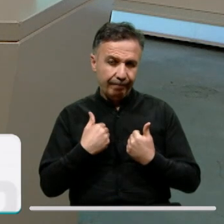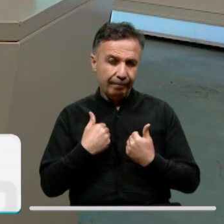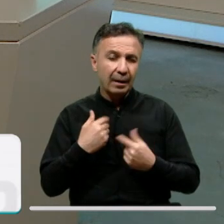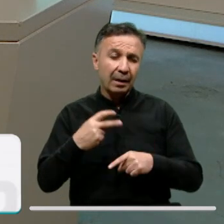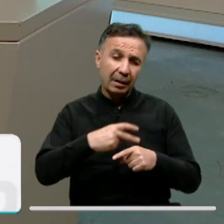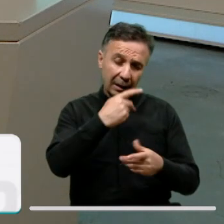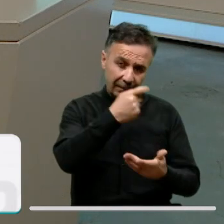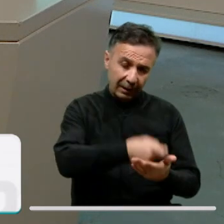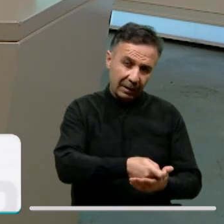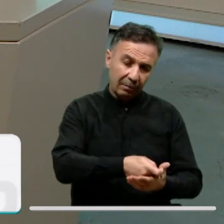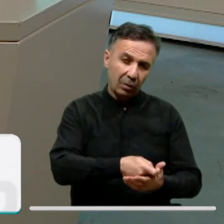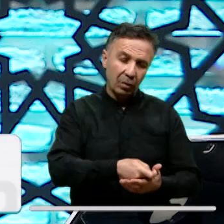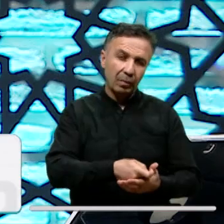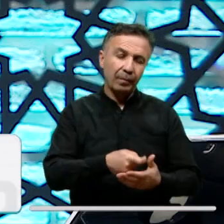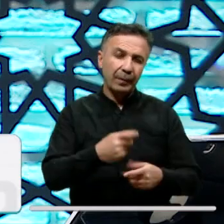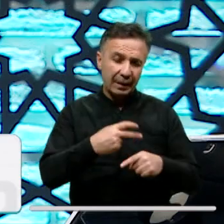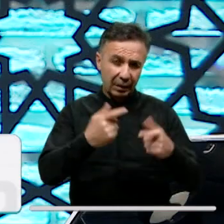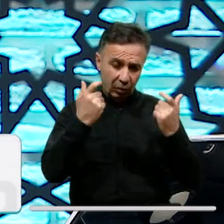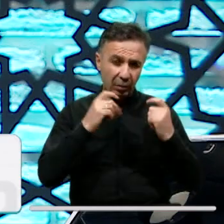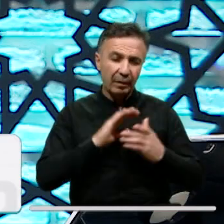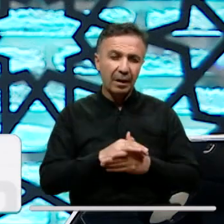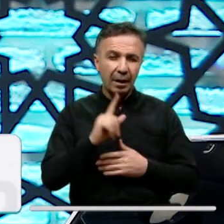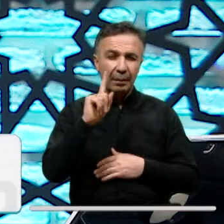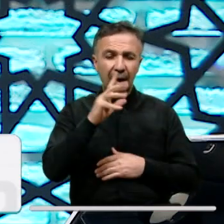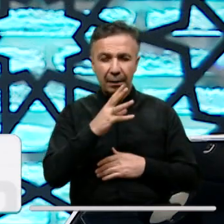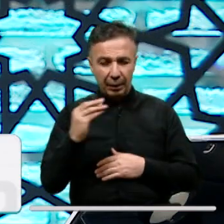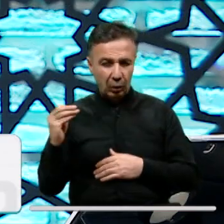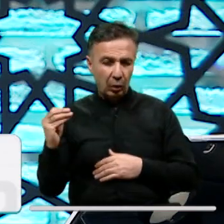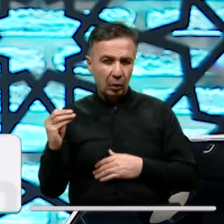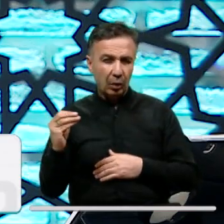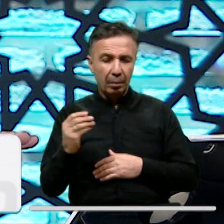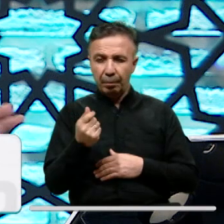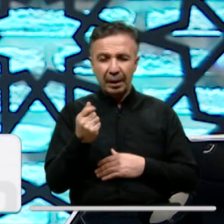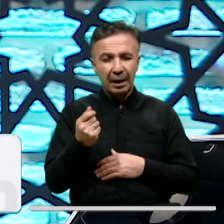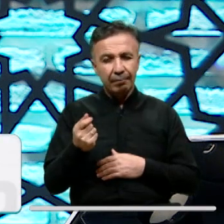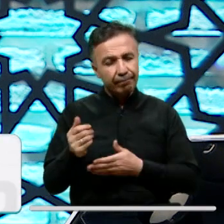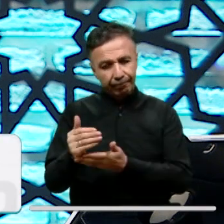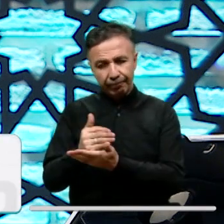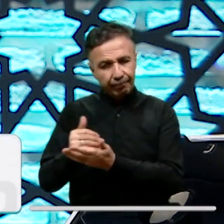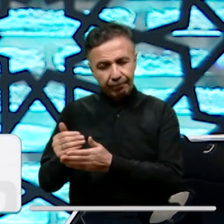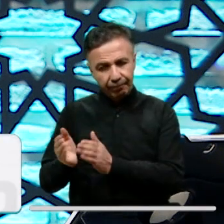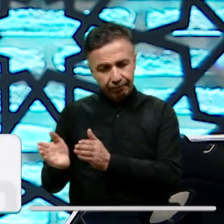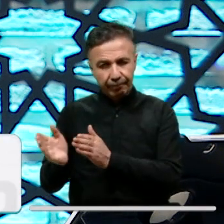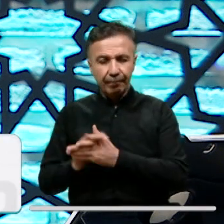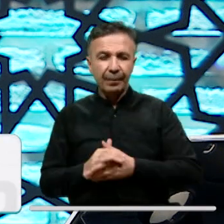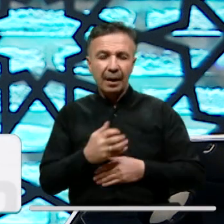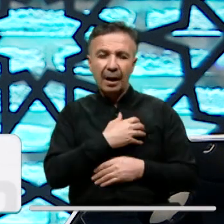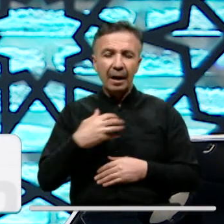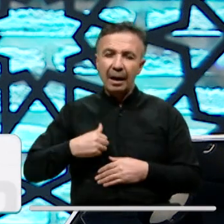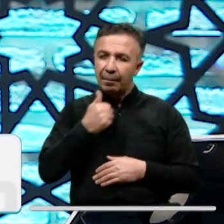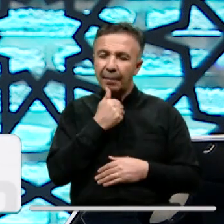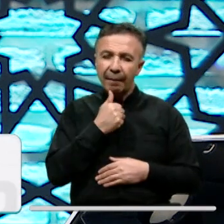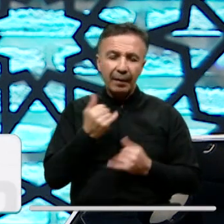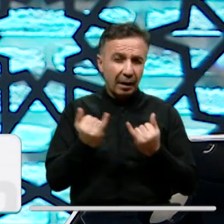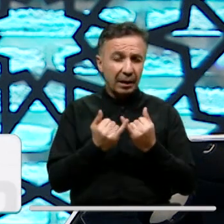zekat vereceğim diyor. Zekat mükellefiyim. Yani 1 milyon liraya yakın bir kenarda param var diyor. Annem ve babam ve kardeşim